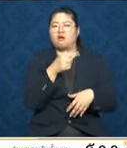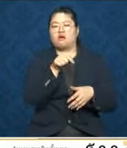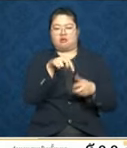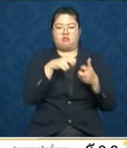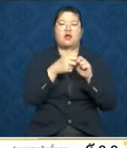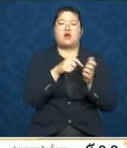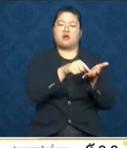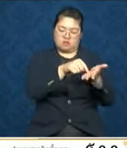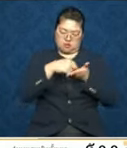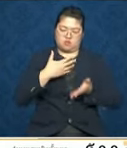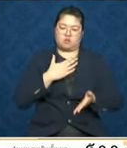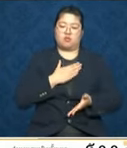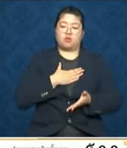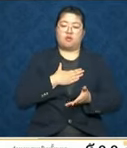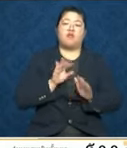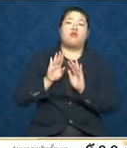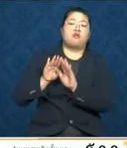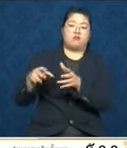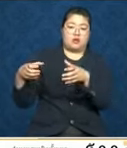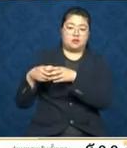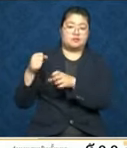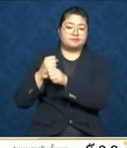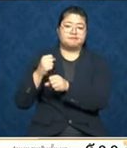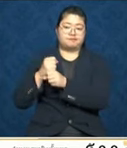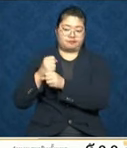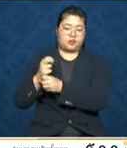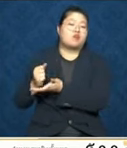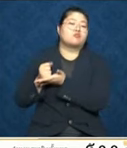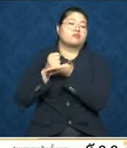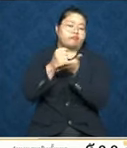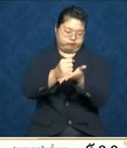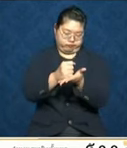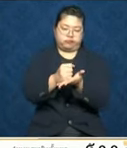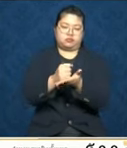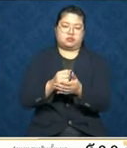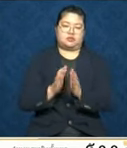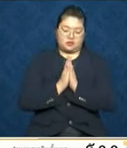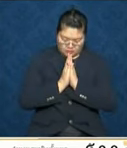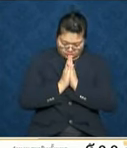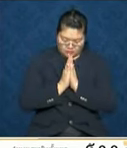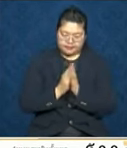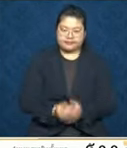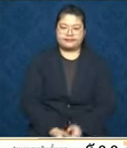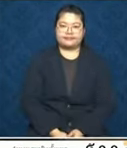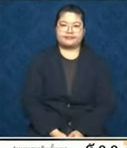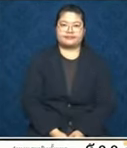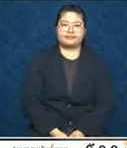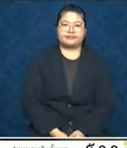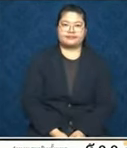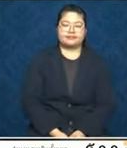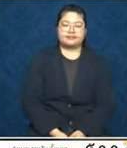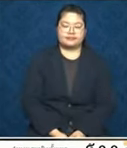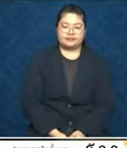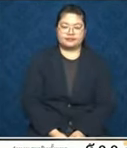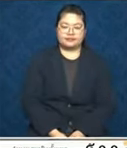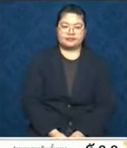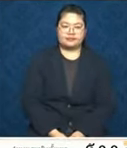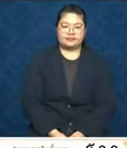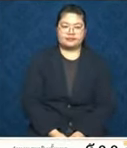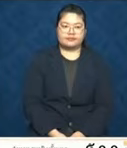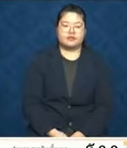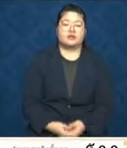ทุกข์มายังกับผมเพื่อหน่วยงานที่เกี่ยวข้องเร่งช่วยเหลือประชาชนด้วยครับกราบขอบคุณมากครับ ครับขอเชิญคุณ